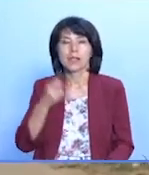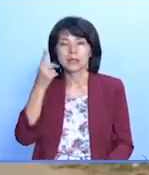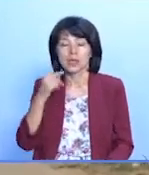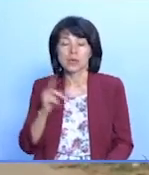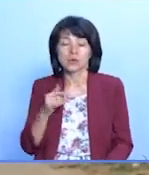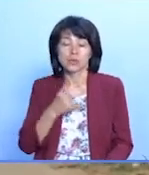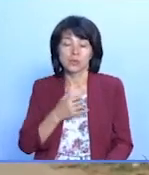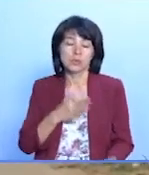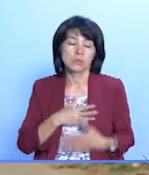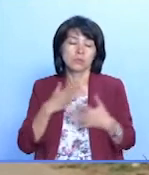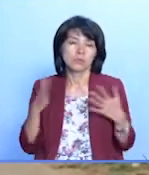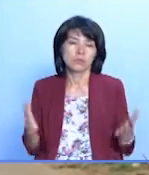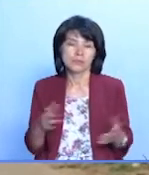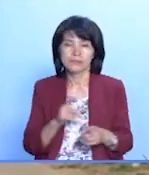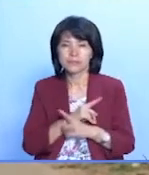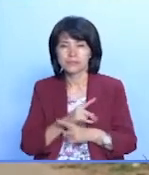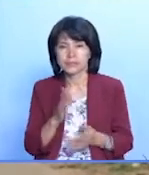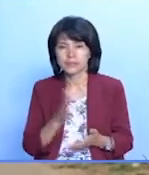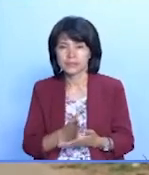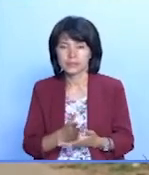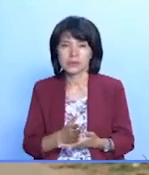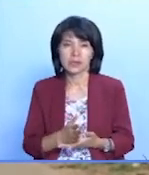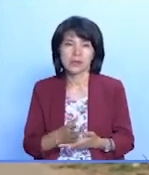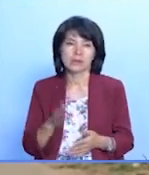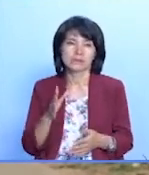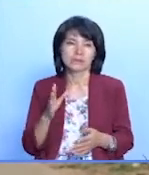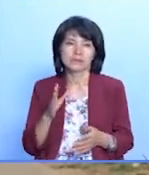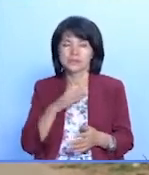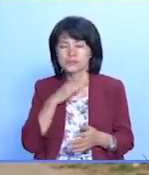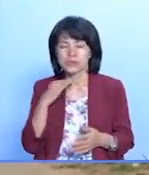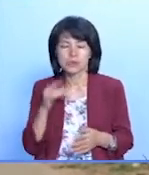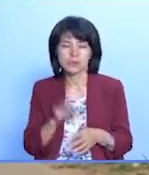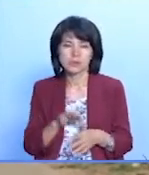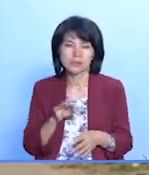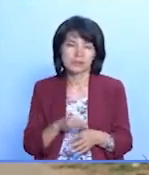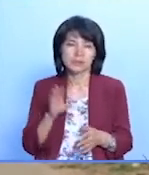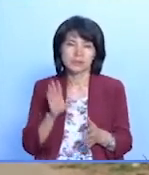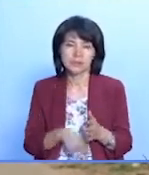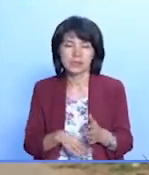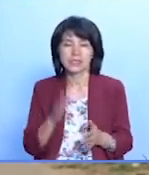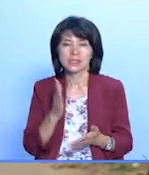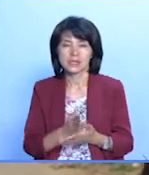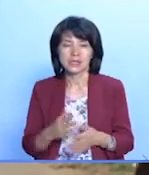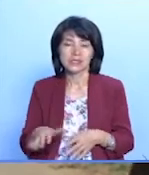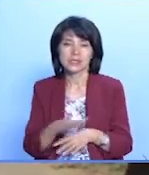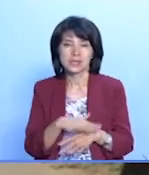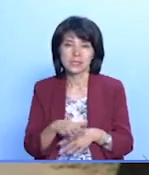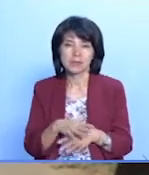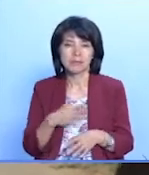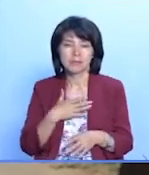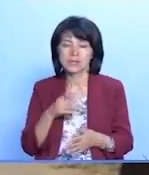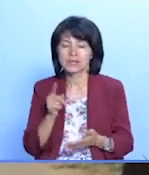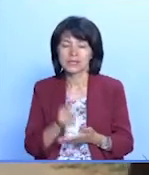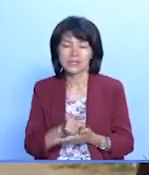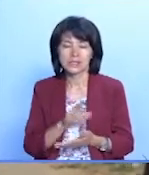летальных случаев, к сожалению. Вот, запущенных случаев заболевания очень много. В этом есть вина населения, но мы не